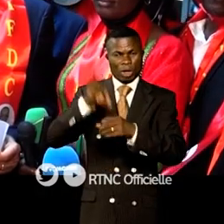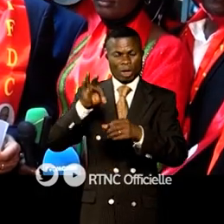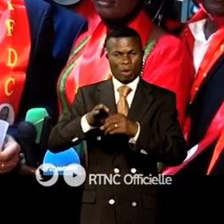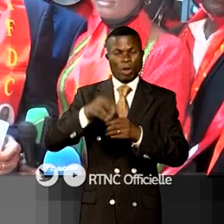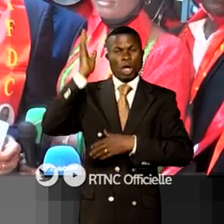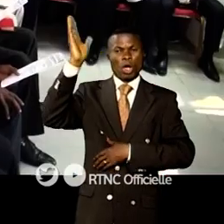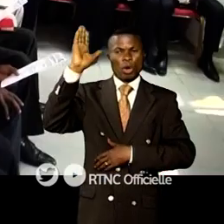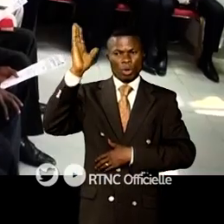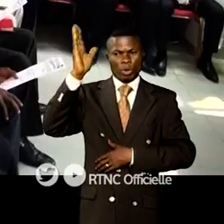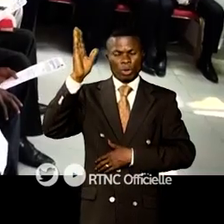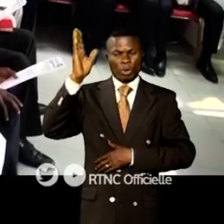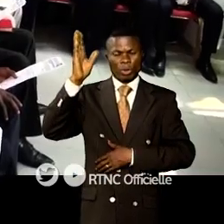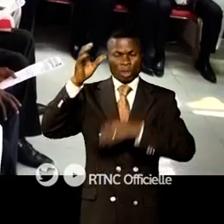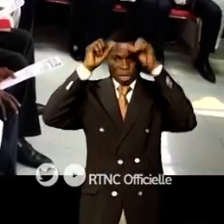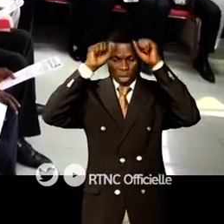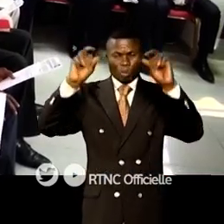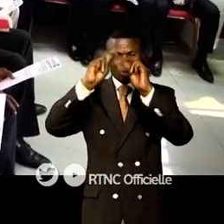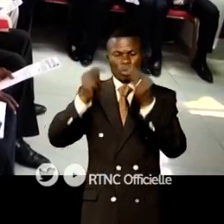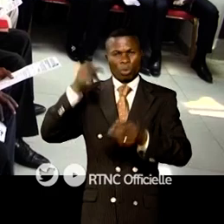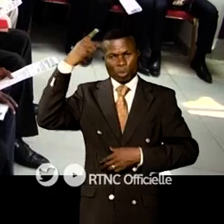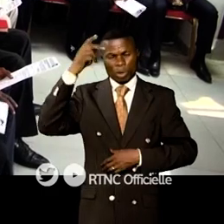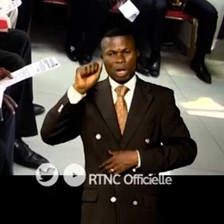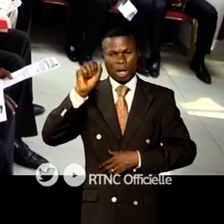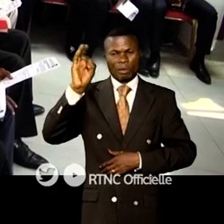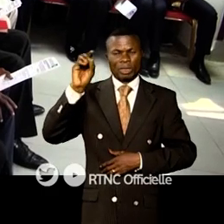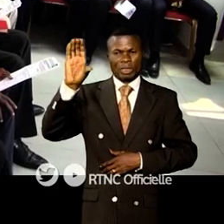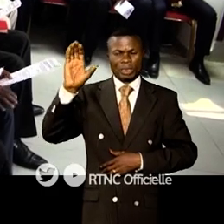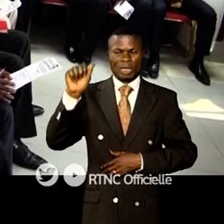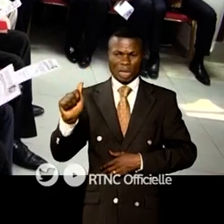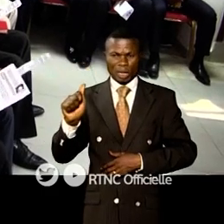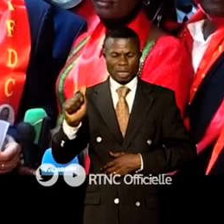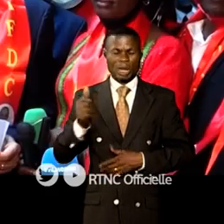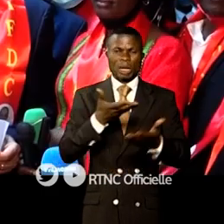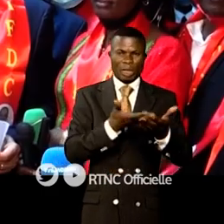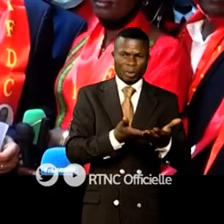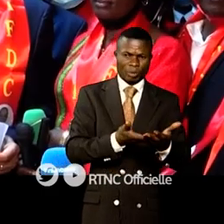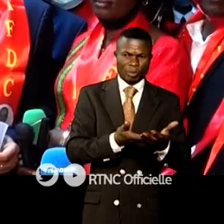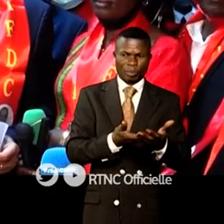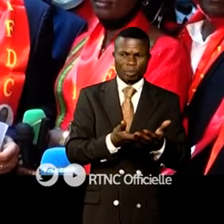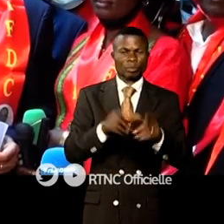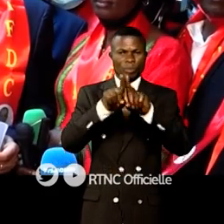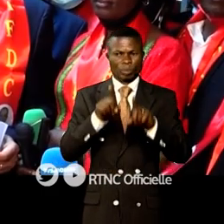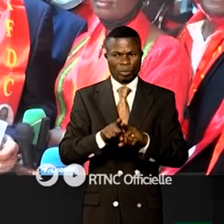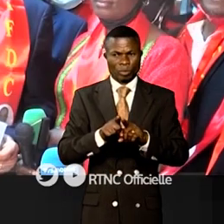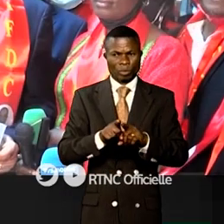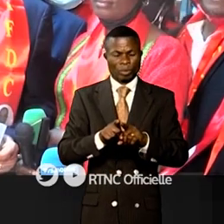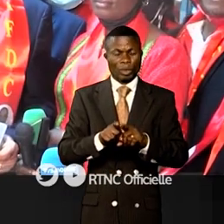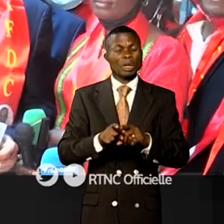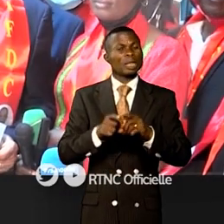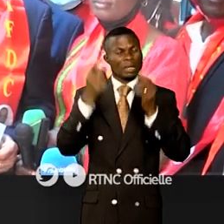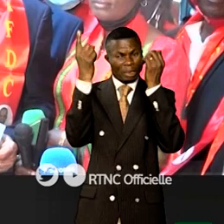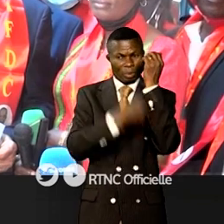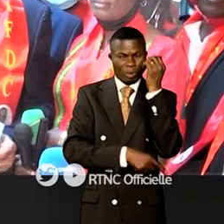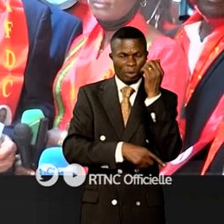Congrès, qui est le président du regroupement politique AFDCA, d'une part, et d'avoir condamné